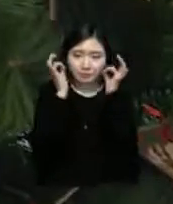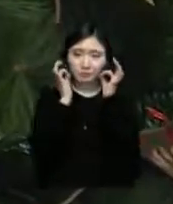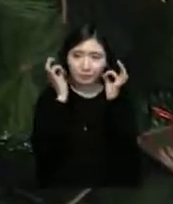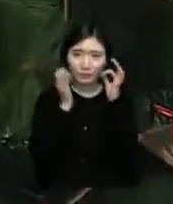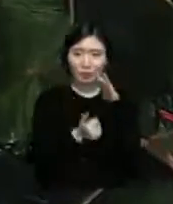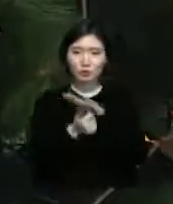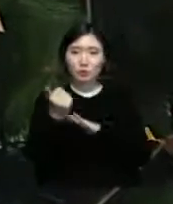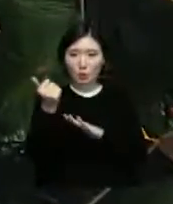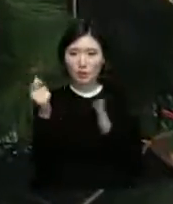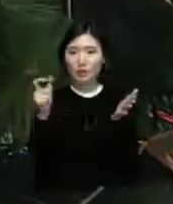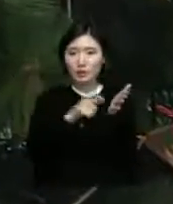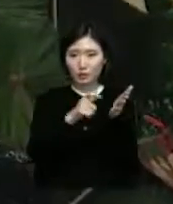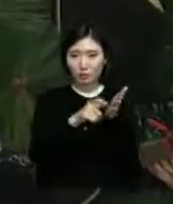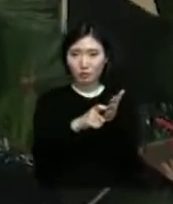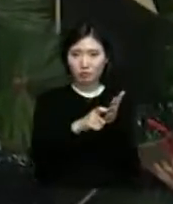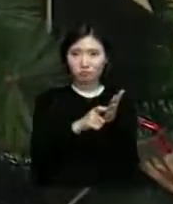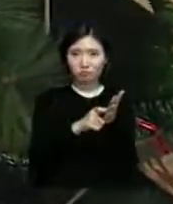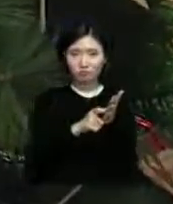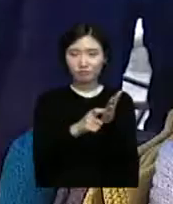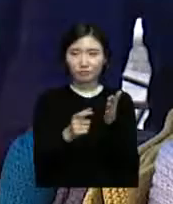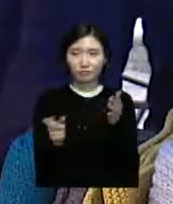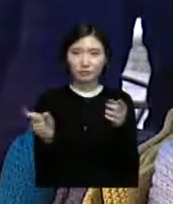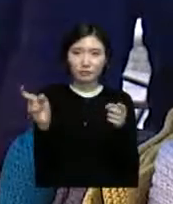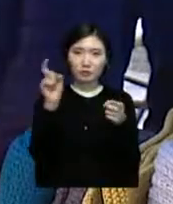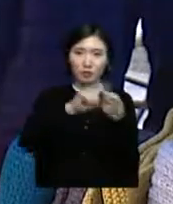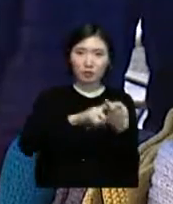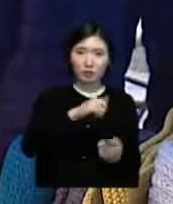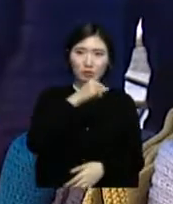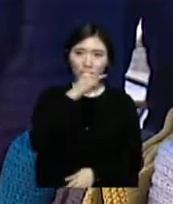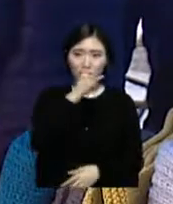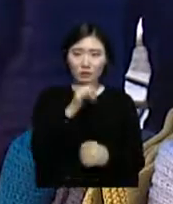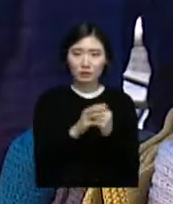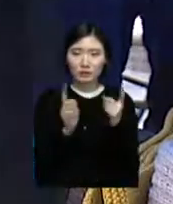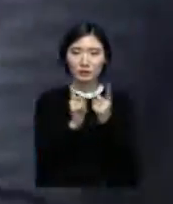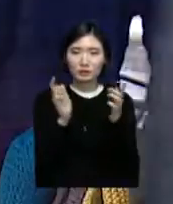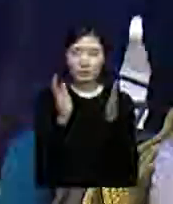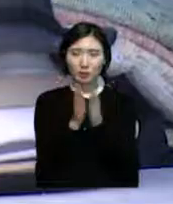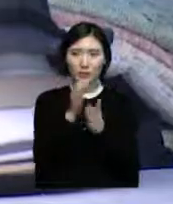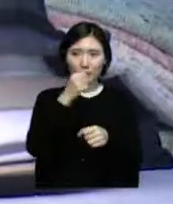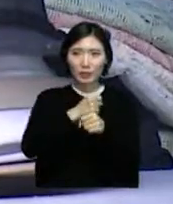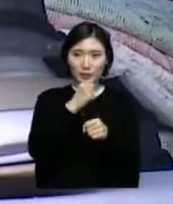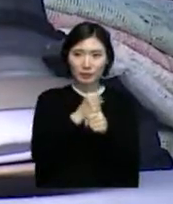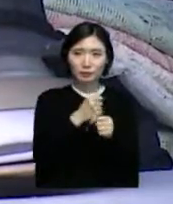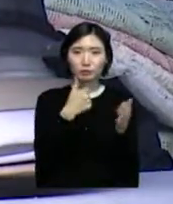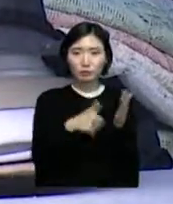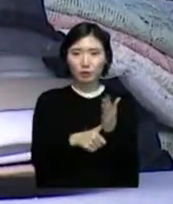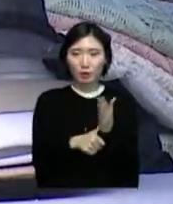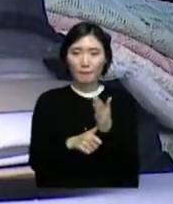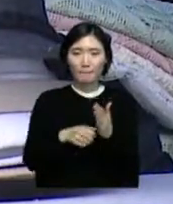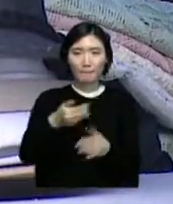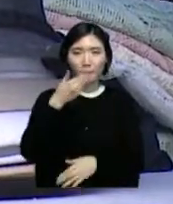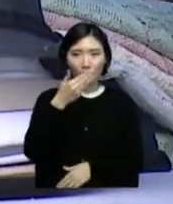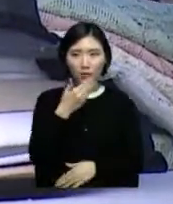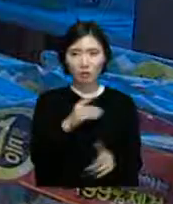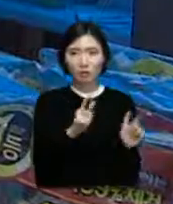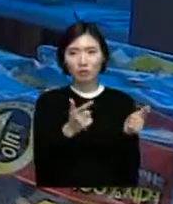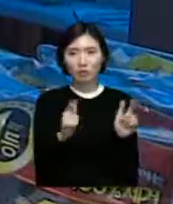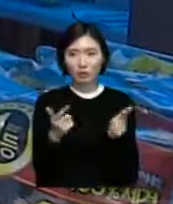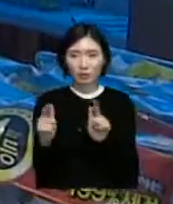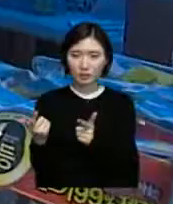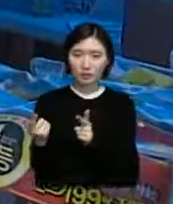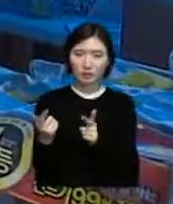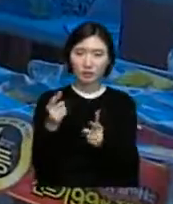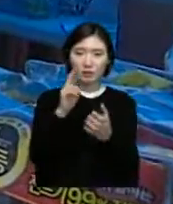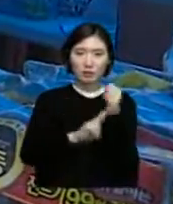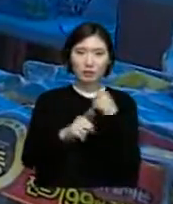소망이 가지런히 걸립니다. 직접 만든 머플러와 수공예품에서 먹거리까지. 바자회에선